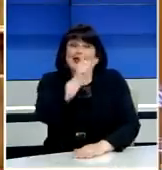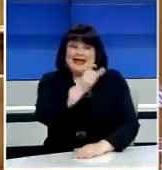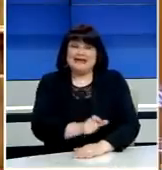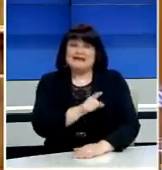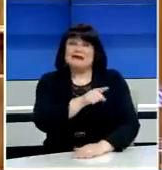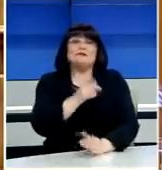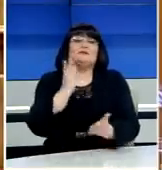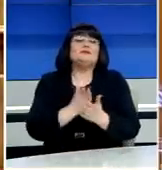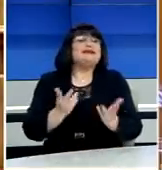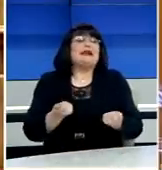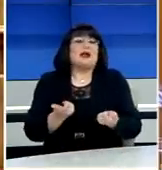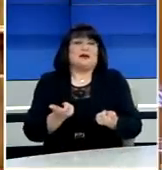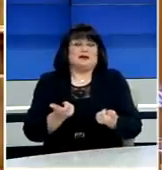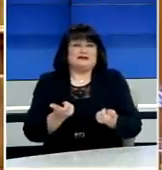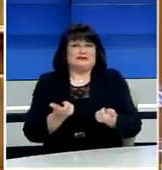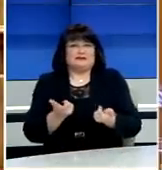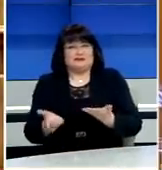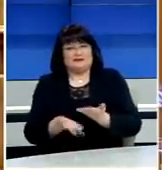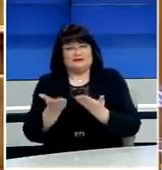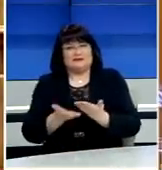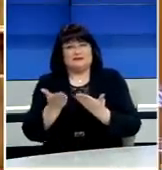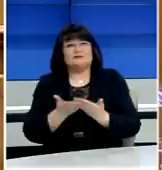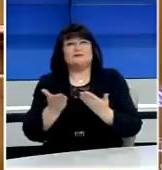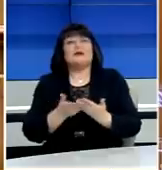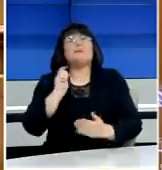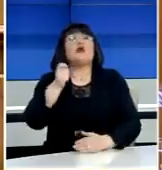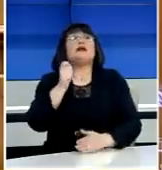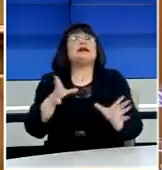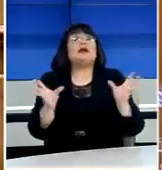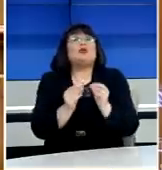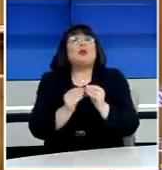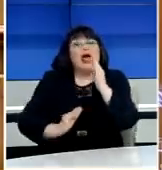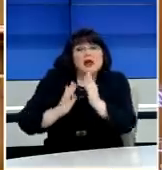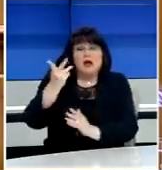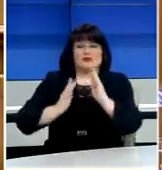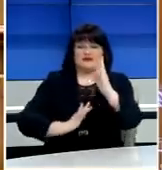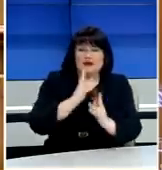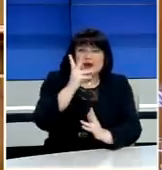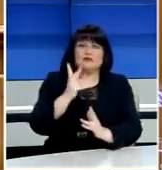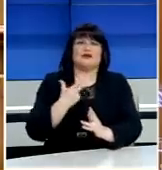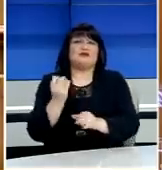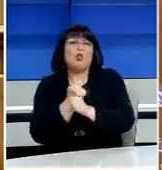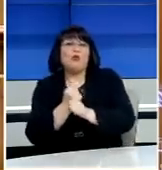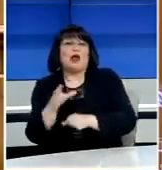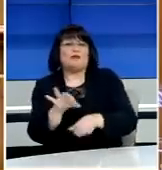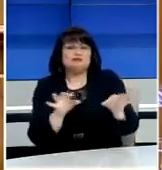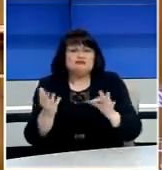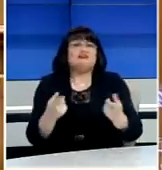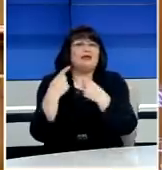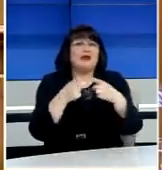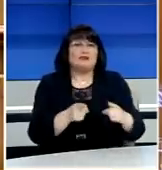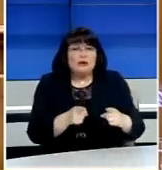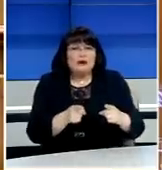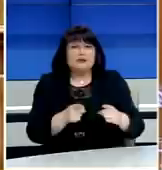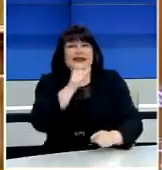επιλέξατε, αντί να ενισχύσετε φιλοαναπτυξιακές πολιτικές τόνωσης ενεργού ζήτησης,